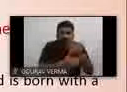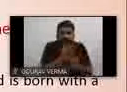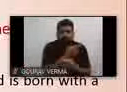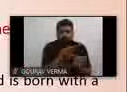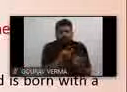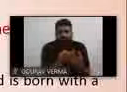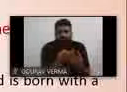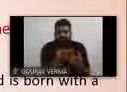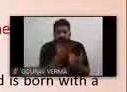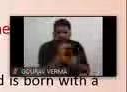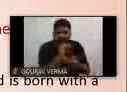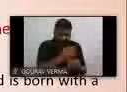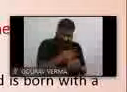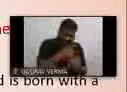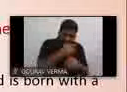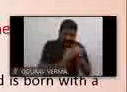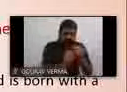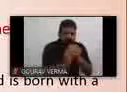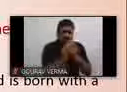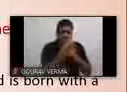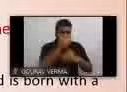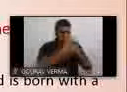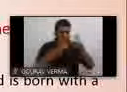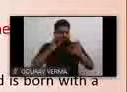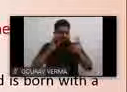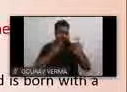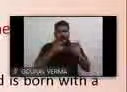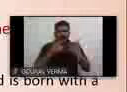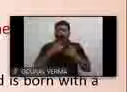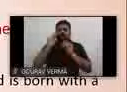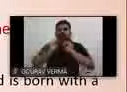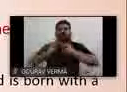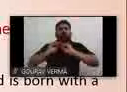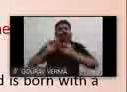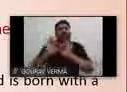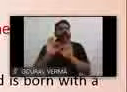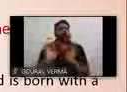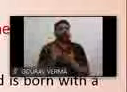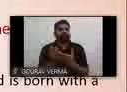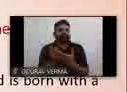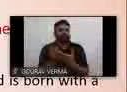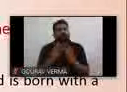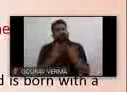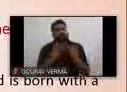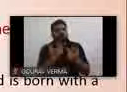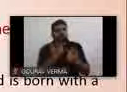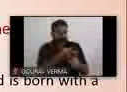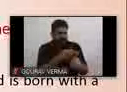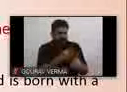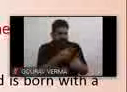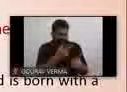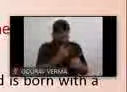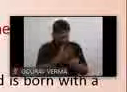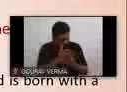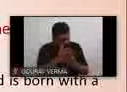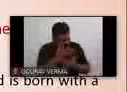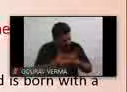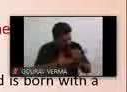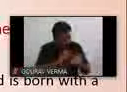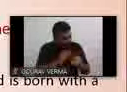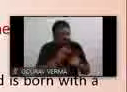how to help this child grow, ये इंफॉर्मेशन उनके पास नहीं है, या ये कि कुछ अलग तरीके से करना है.